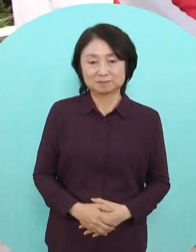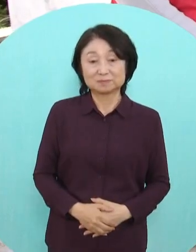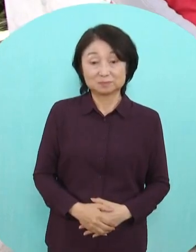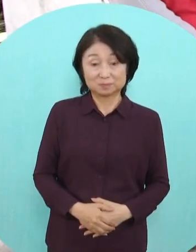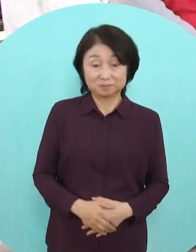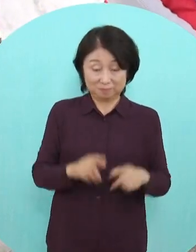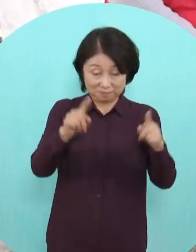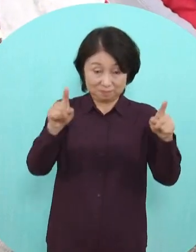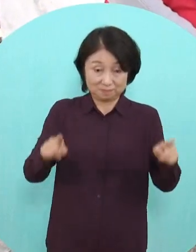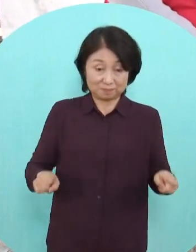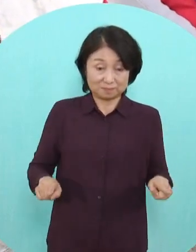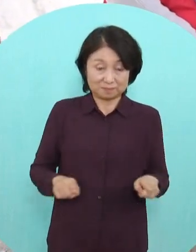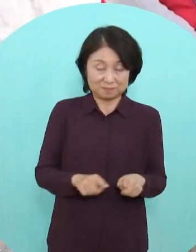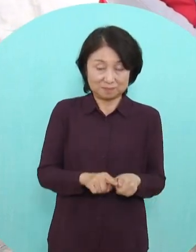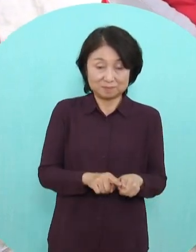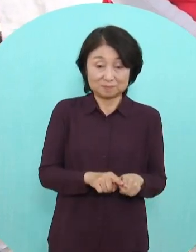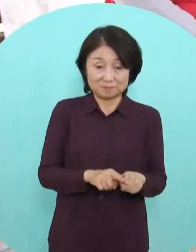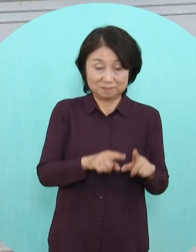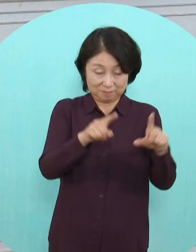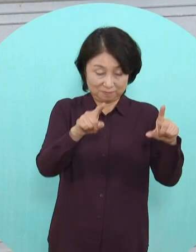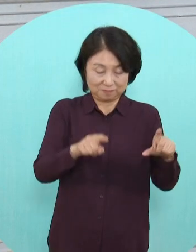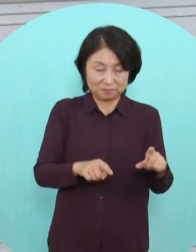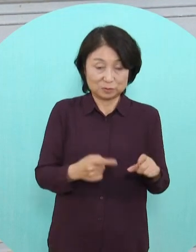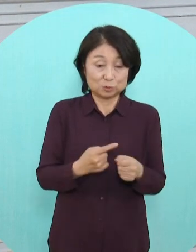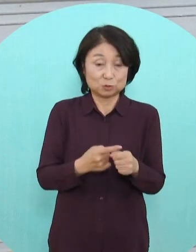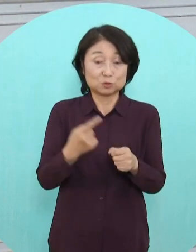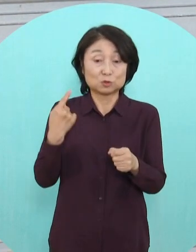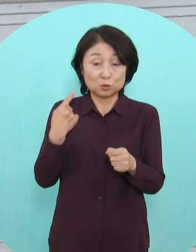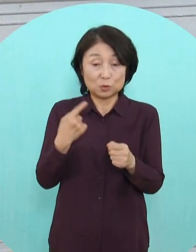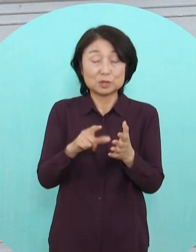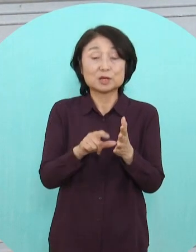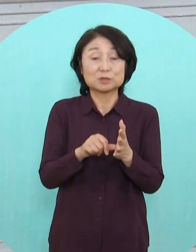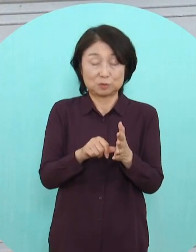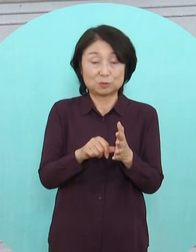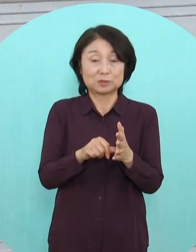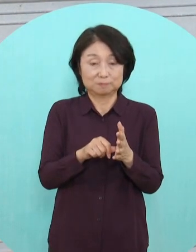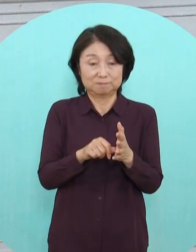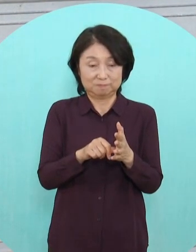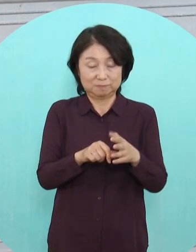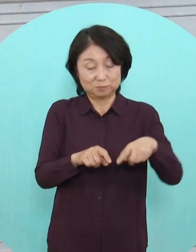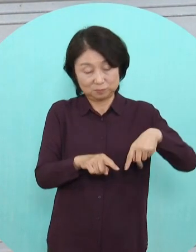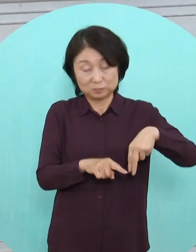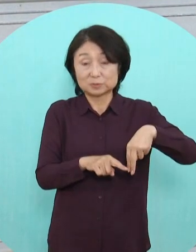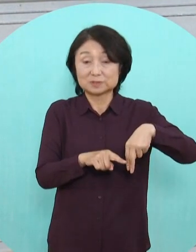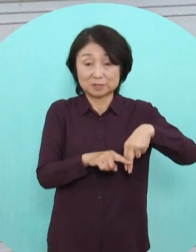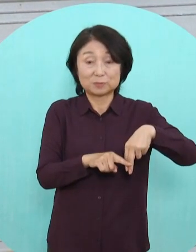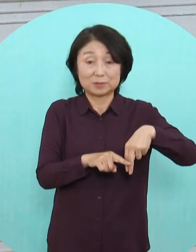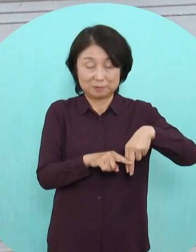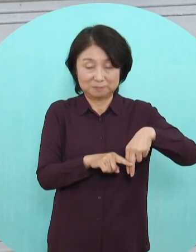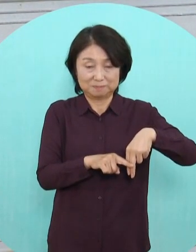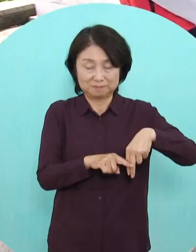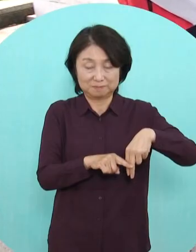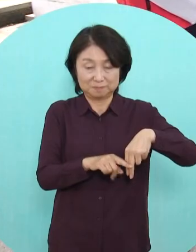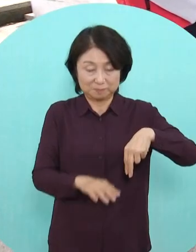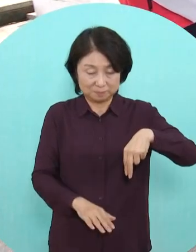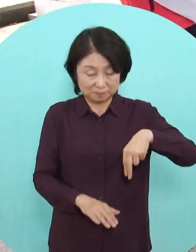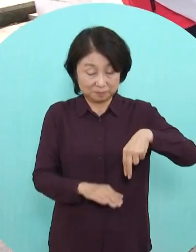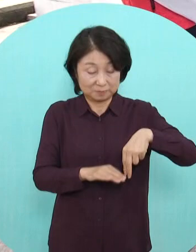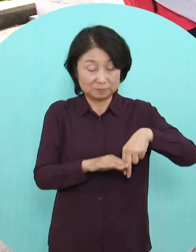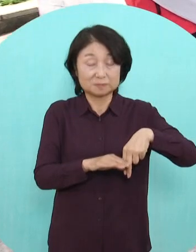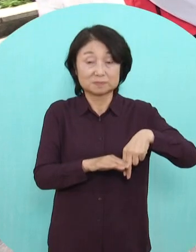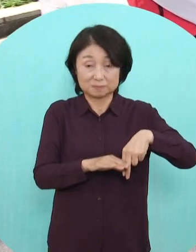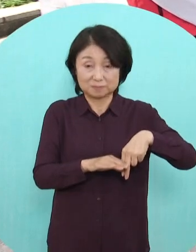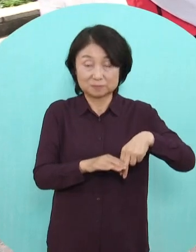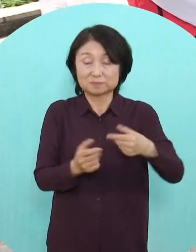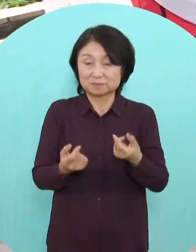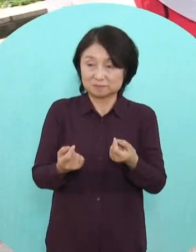ね、 こちらの看板浸水シーンですけど、去年の大雨災害の時がこの膝のあたりまで水がやってき